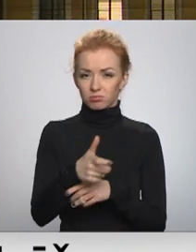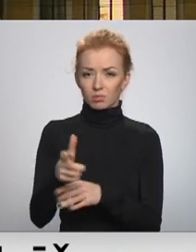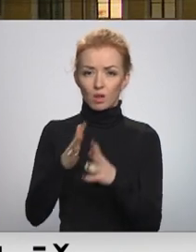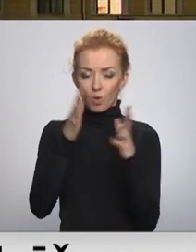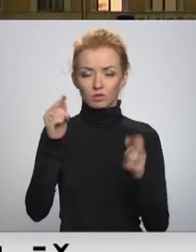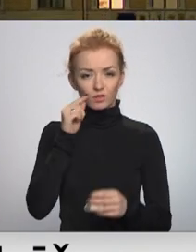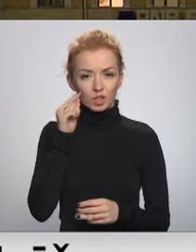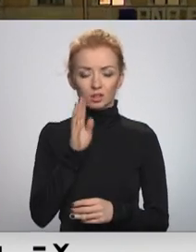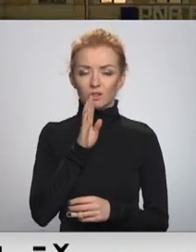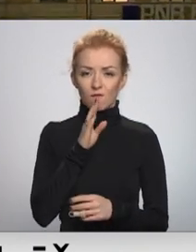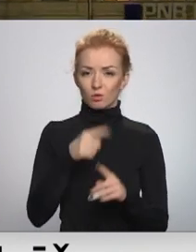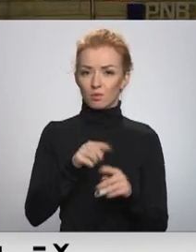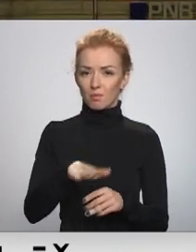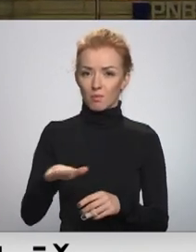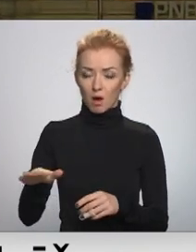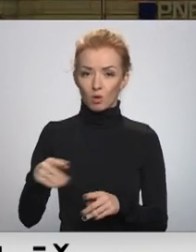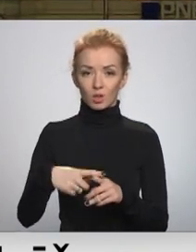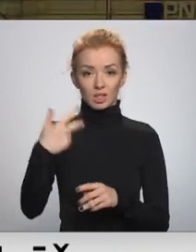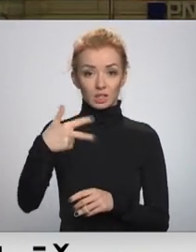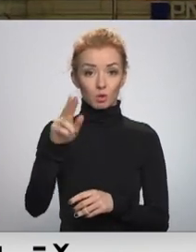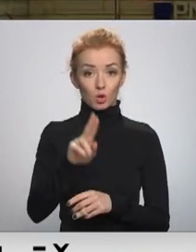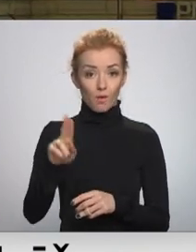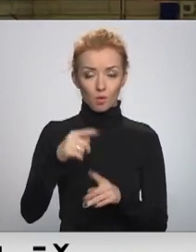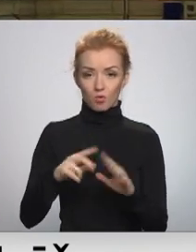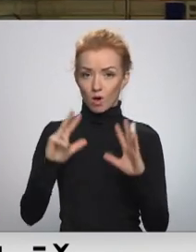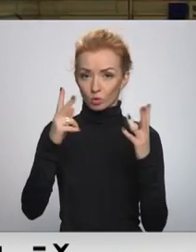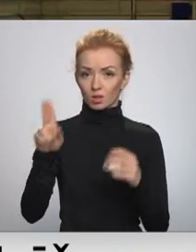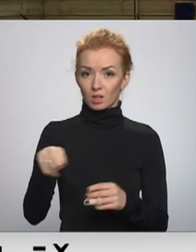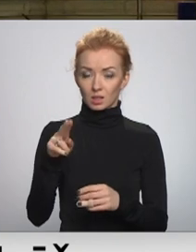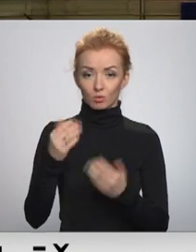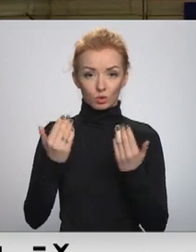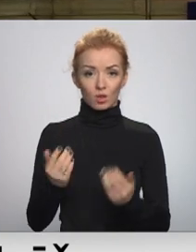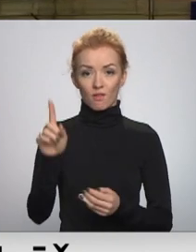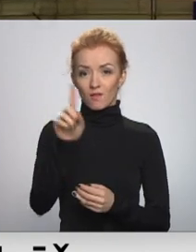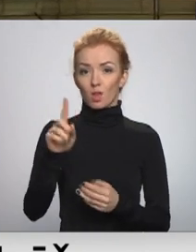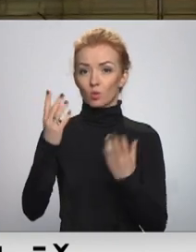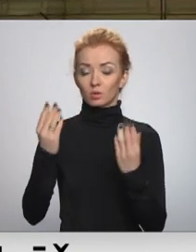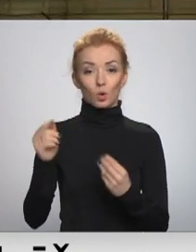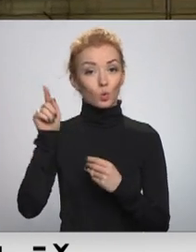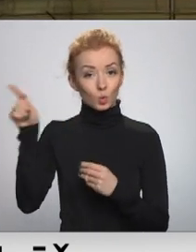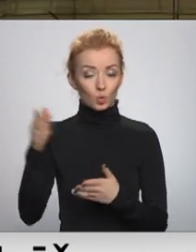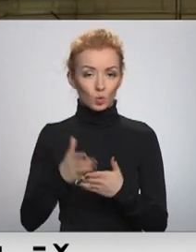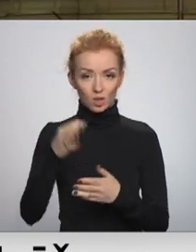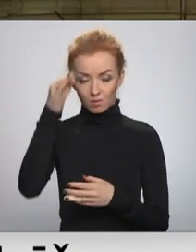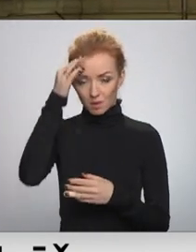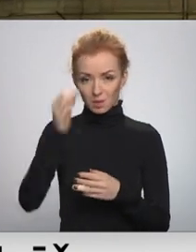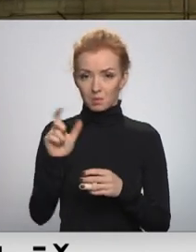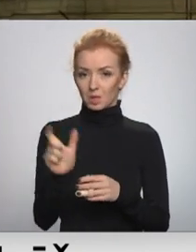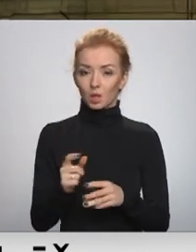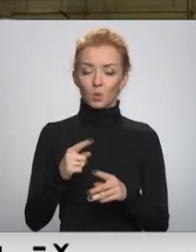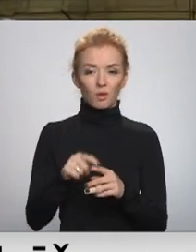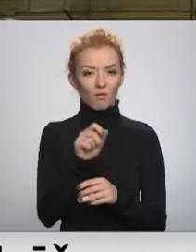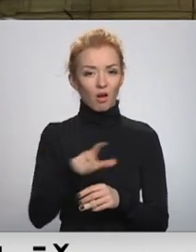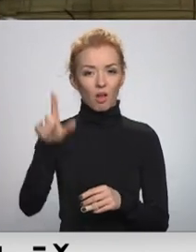vīriešu, sieviešu un bērnu 30. novembrī un 8. decembrī. Šodien vienos dienā tur notika piemiņas brīdis un runās visbiežāk